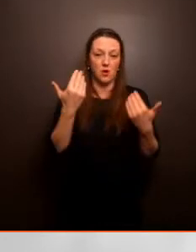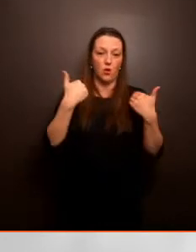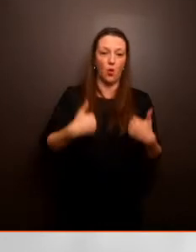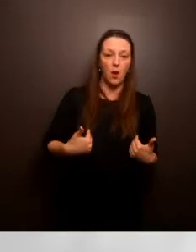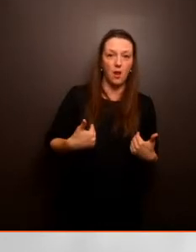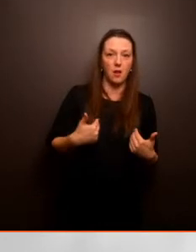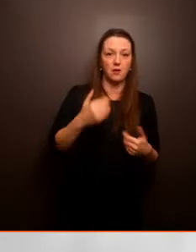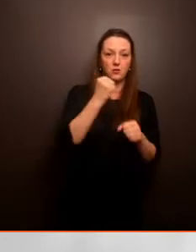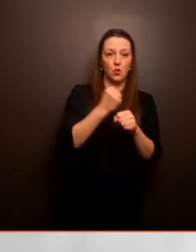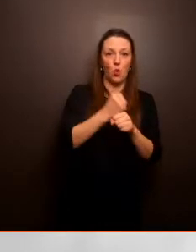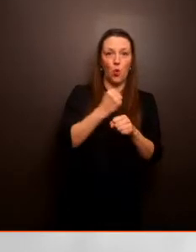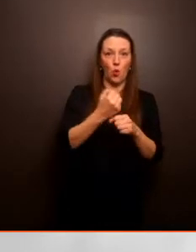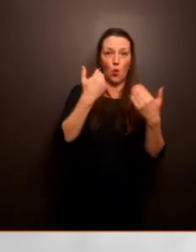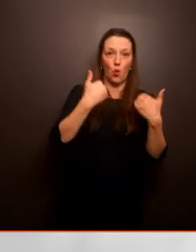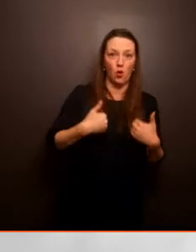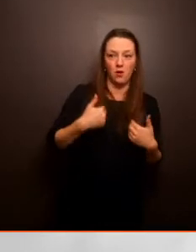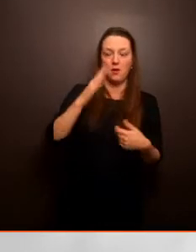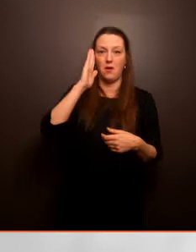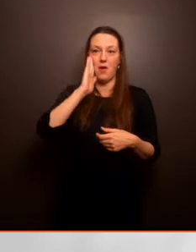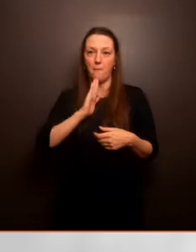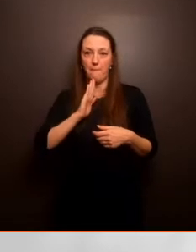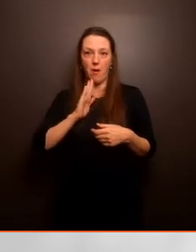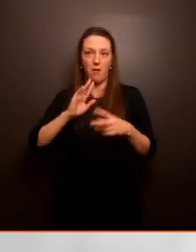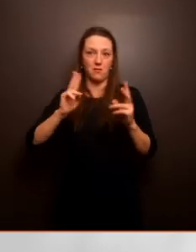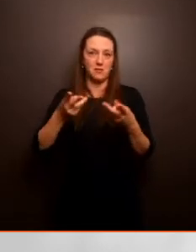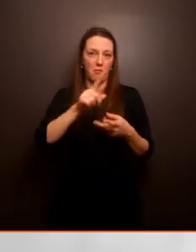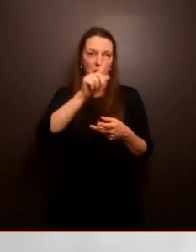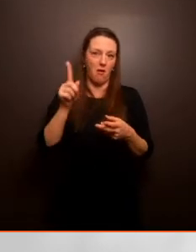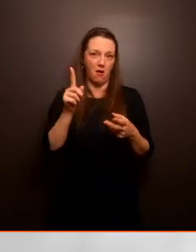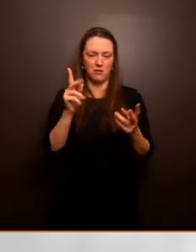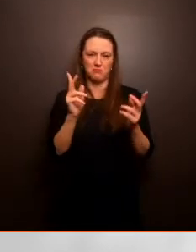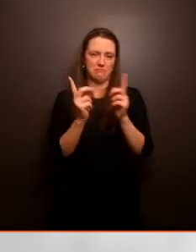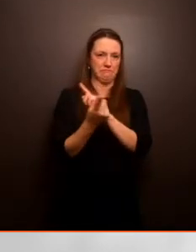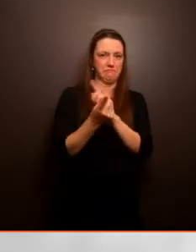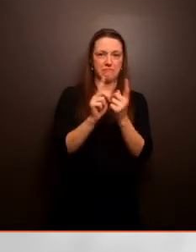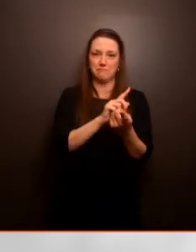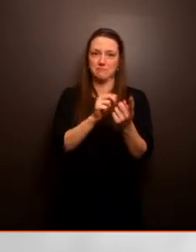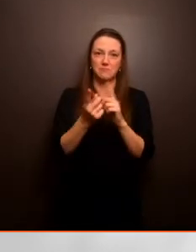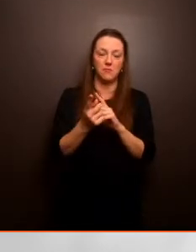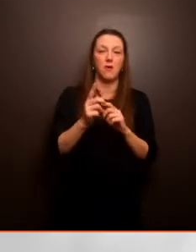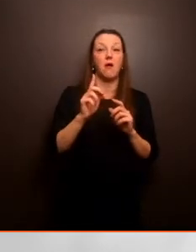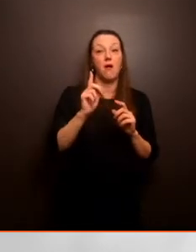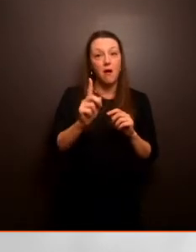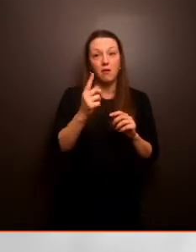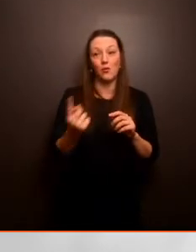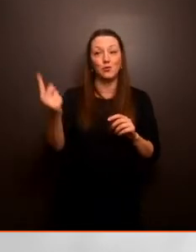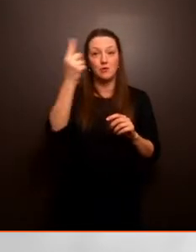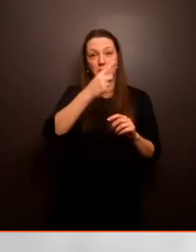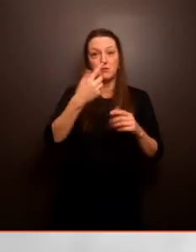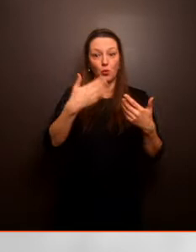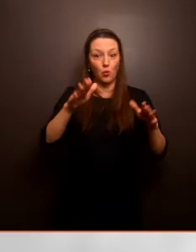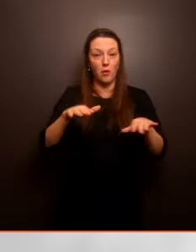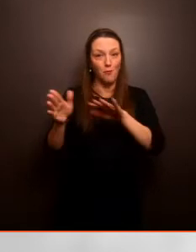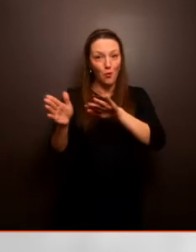kokku sulama panemise võtmes. Aga pärast aastat ja natuke peale harjutamist ma